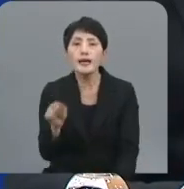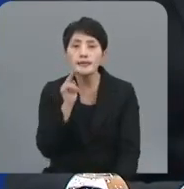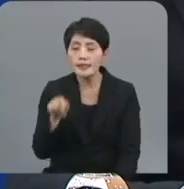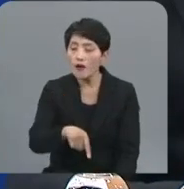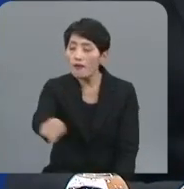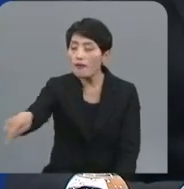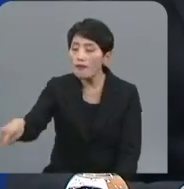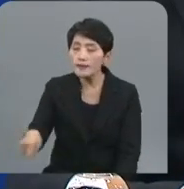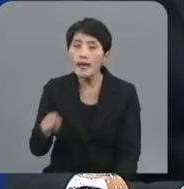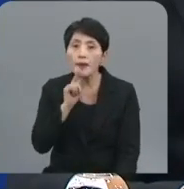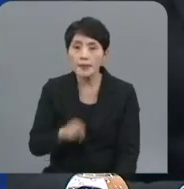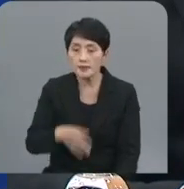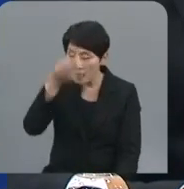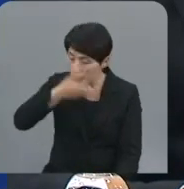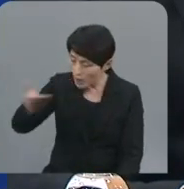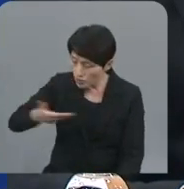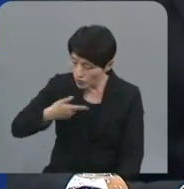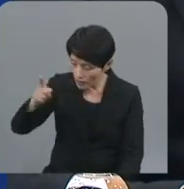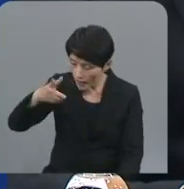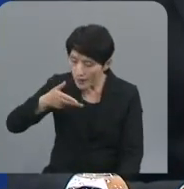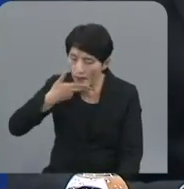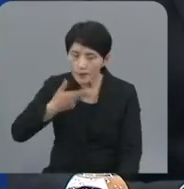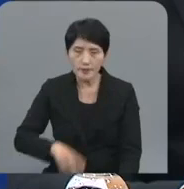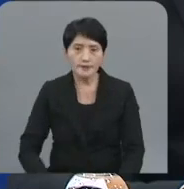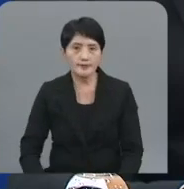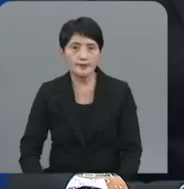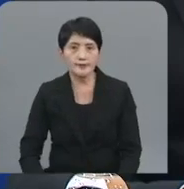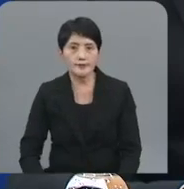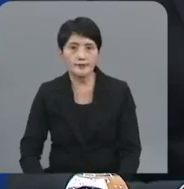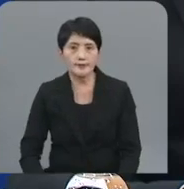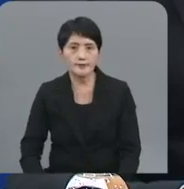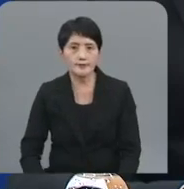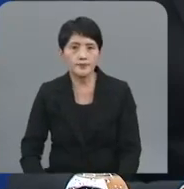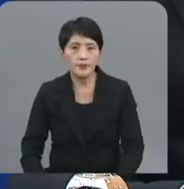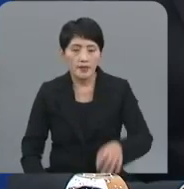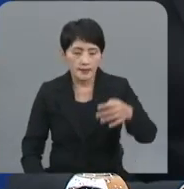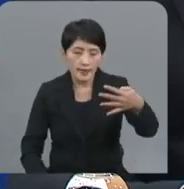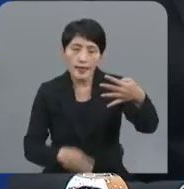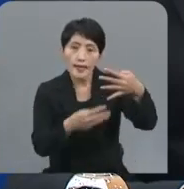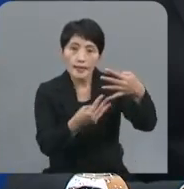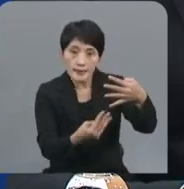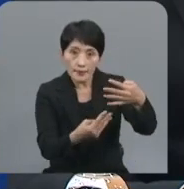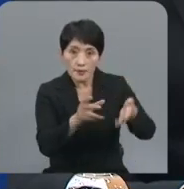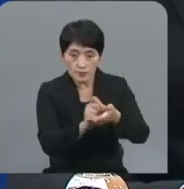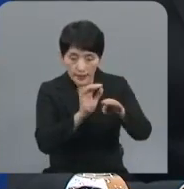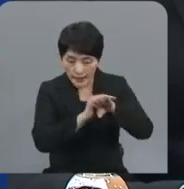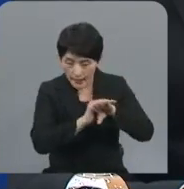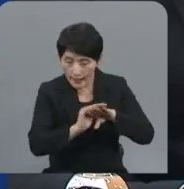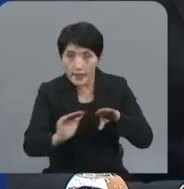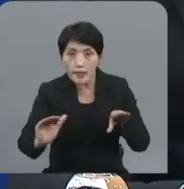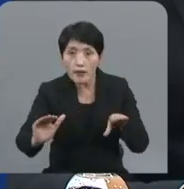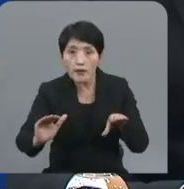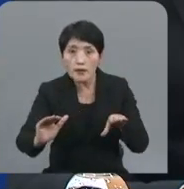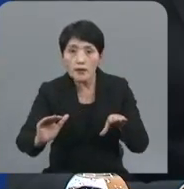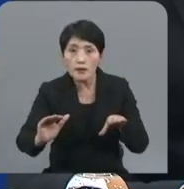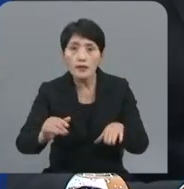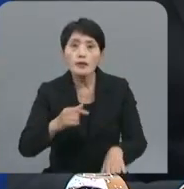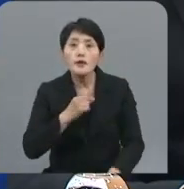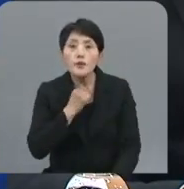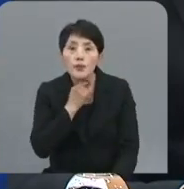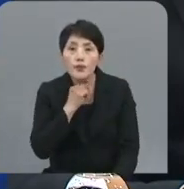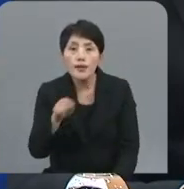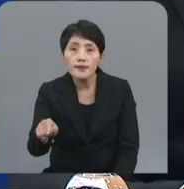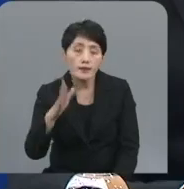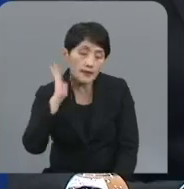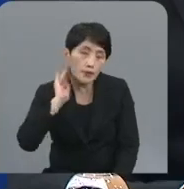gương mặt chủ chốt trong ban lãnh đạo đảng cầm quyền không tham dự lễ tưởng niệm 75 năm cuộc nổi dậy 3 tháng 4 đã thể hiện được bộ vặt thật của chính quyền tổng